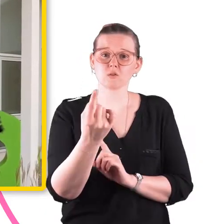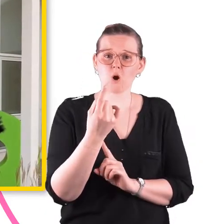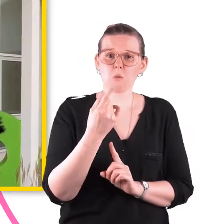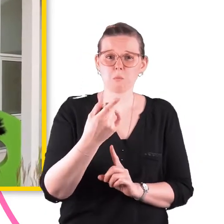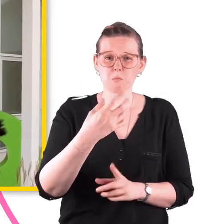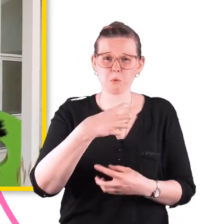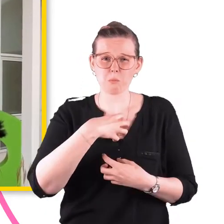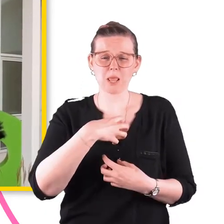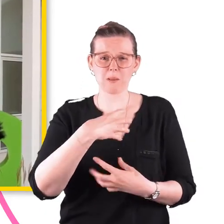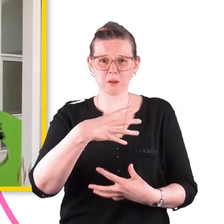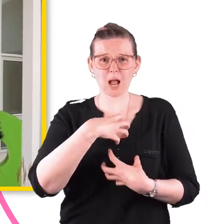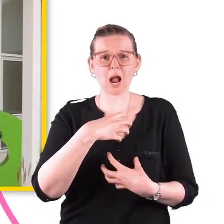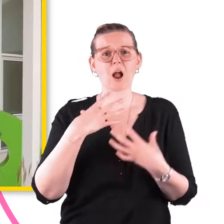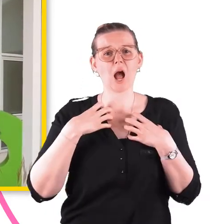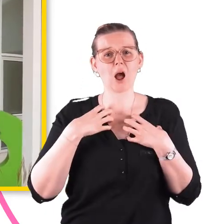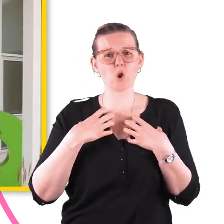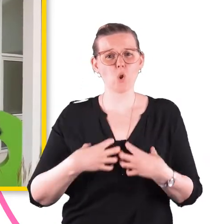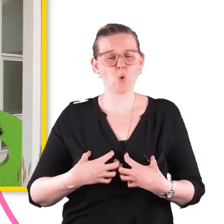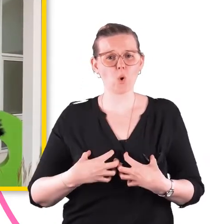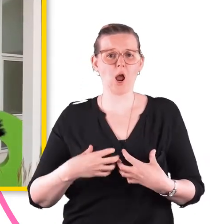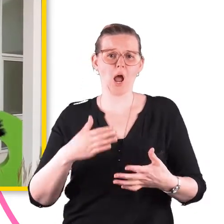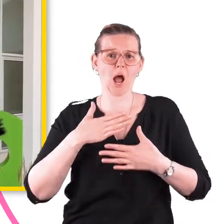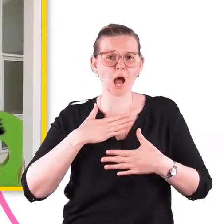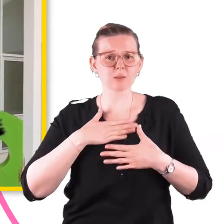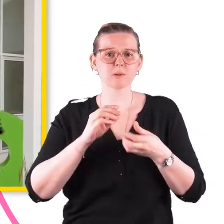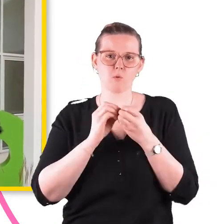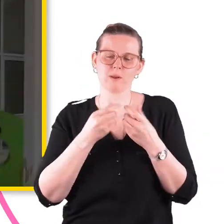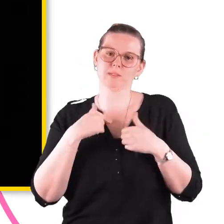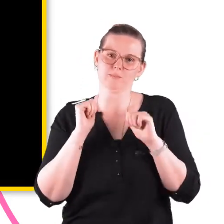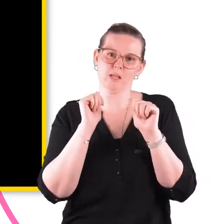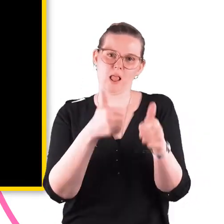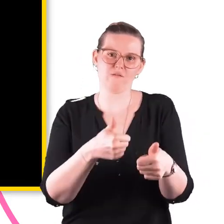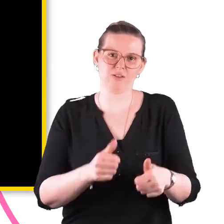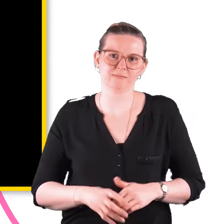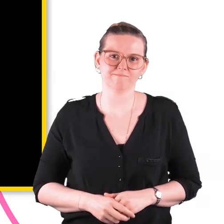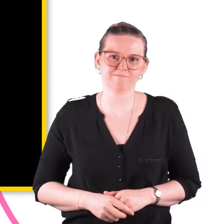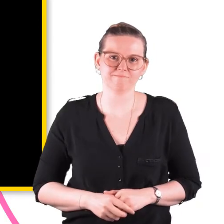Jugendliche, die eine Erkrankung an den Atemwegen haben, zum Beispiel an der Lunge.